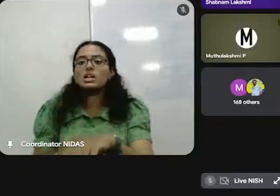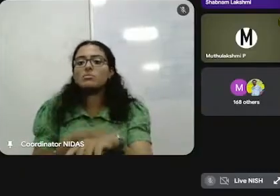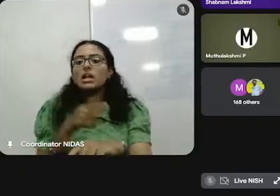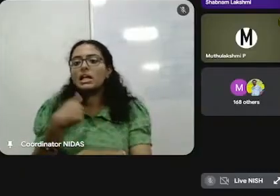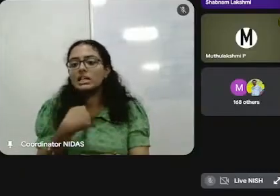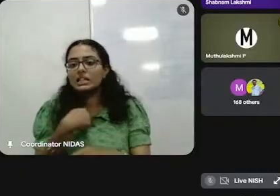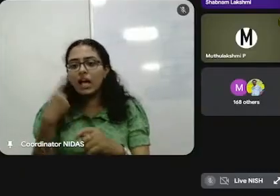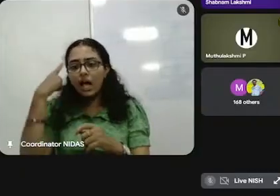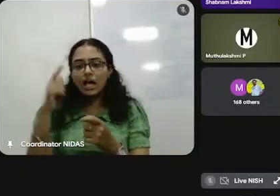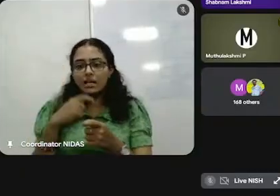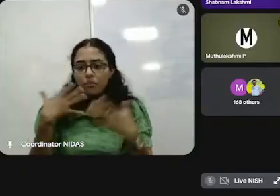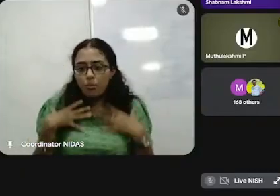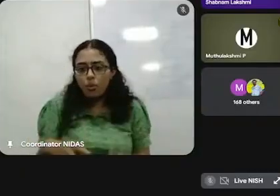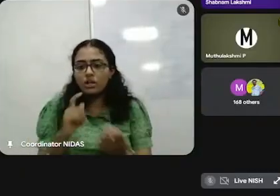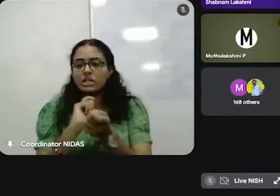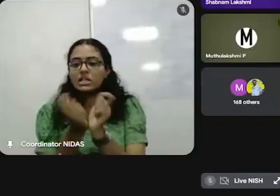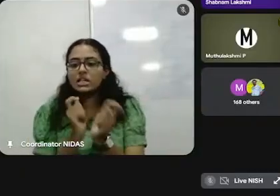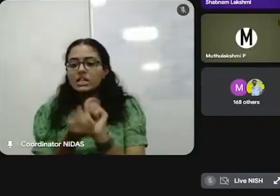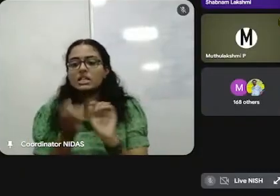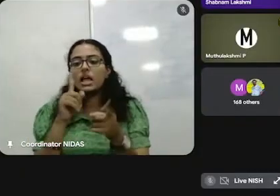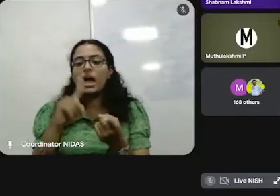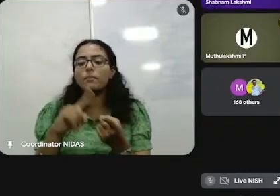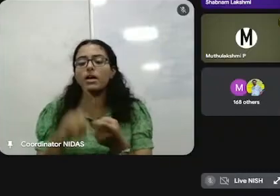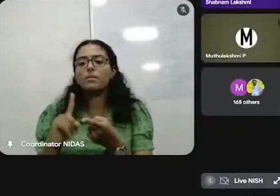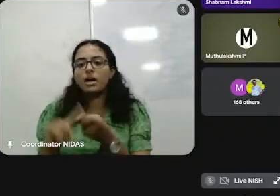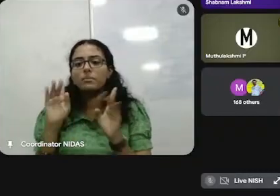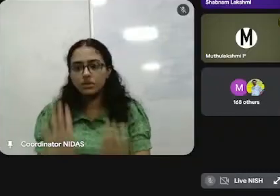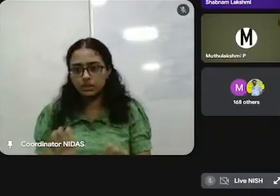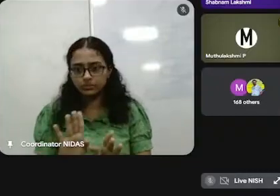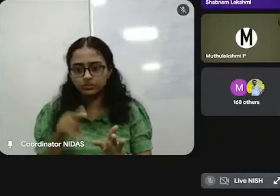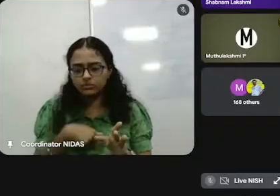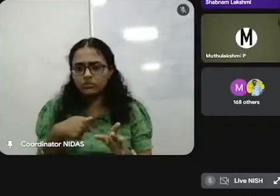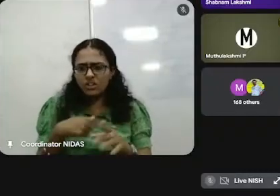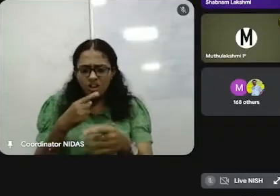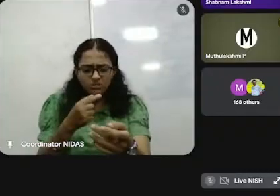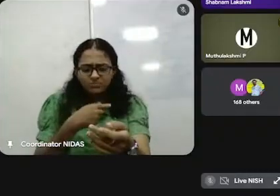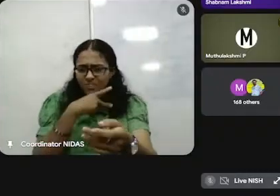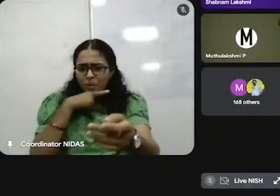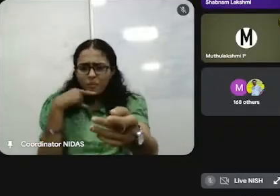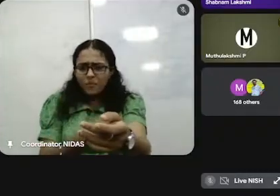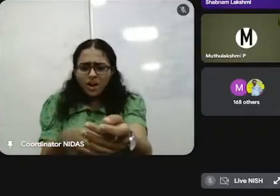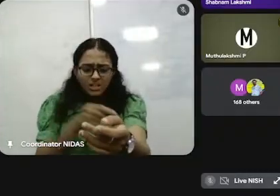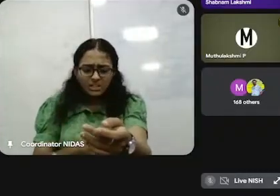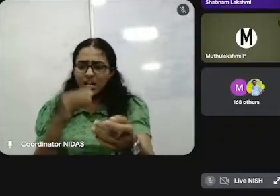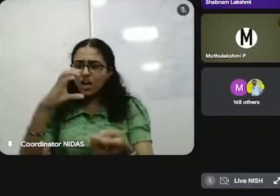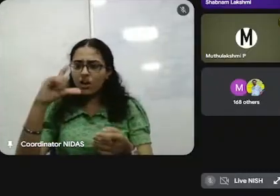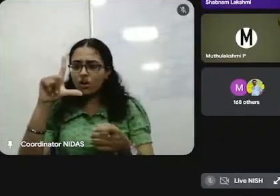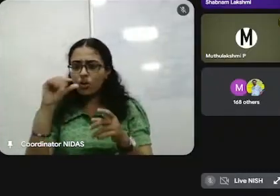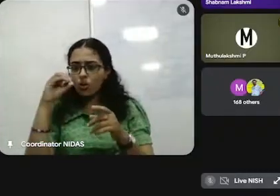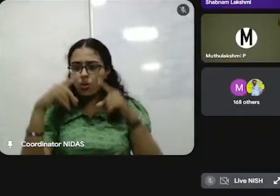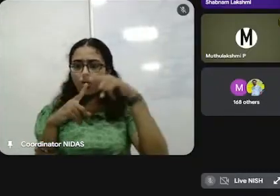ബോഡിയിൽ ഉണ്ടാകുന്ന ചേഞ്ചസ്, നമ്മുടെ ബോഡിയിൽ ക്ലോട്ട് വരാനുള്ള ചാൻസസ് നമ്മൾ വളരെ ഏർലി സ്റ്റേജിൽ തന്നെ നമുക്ക്